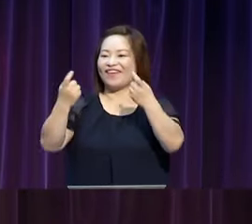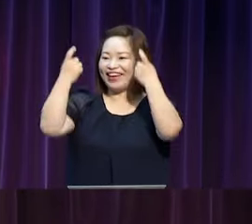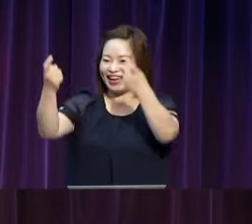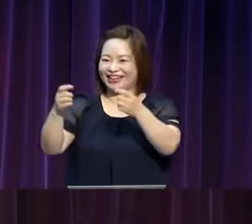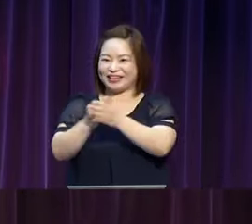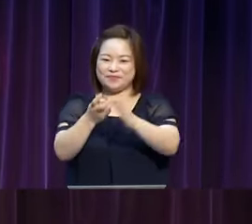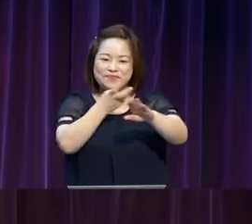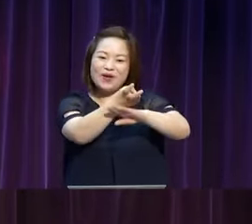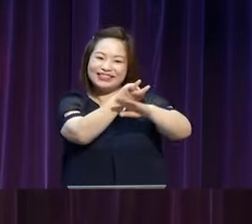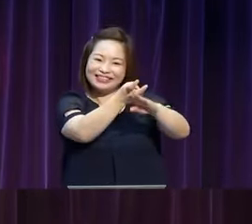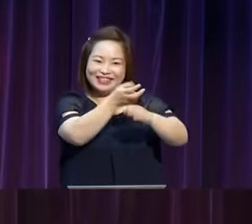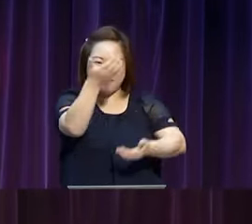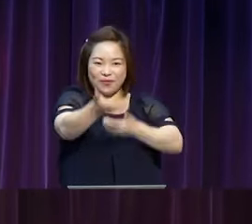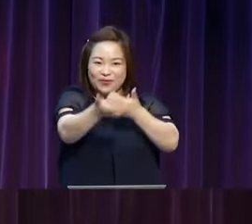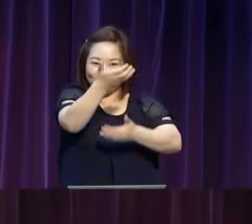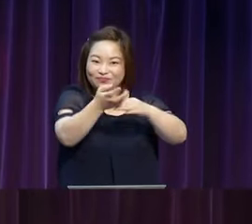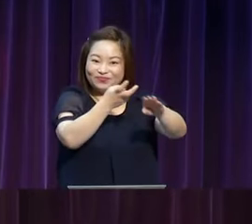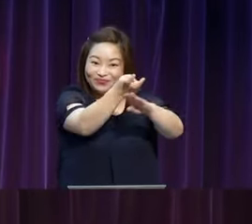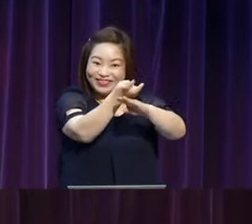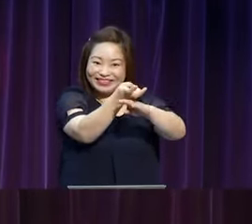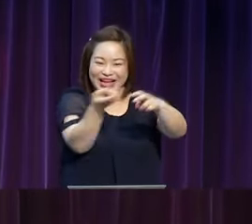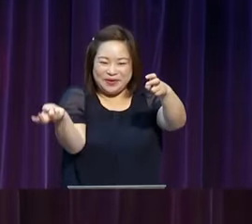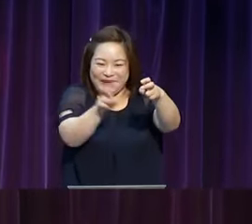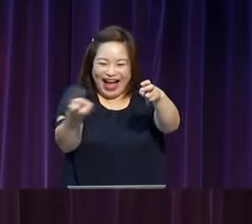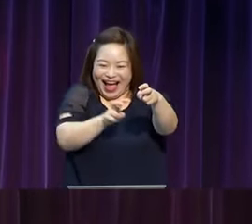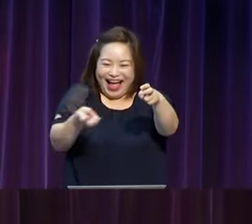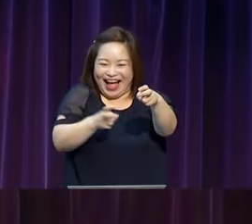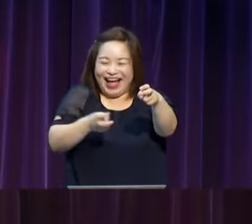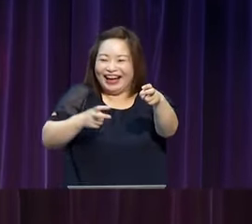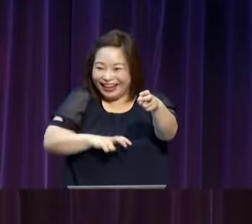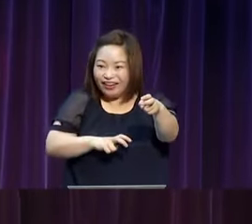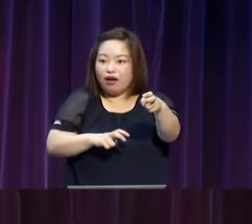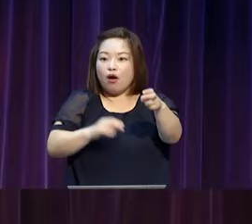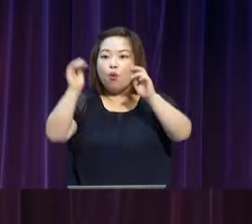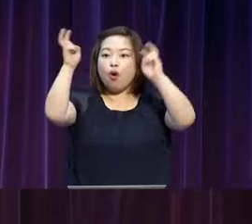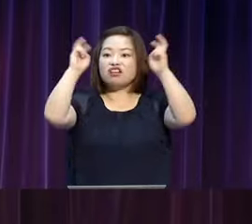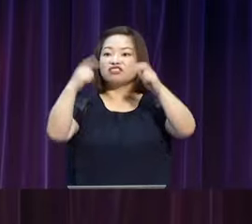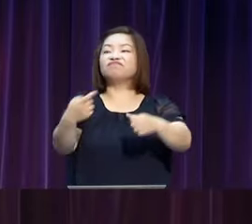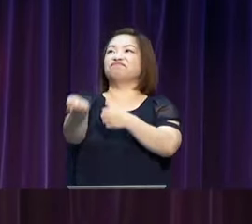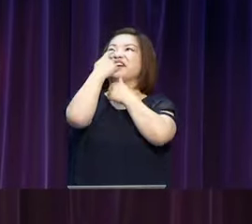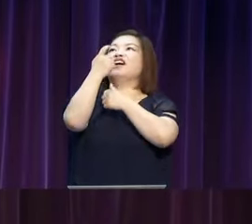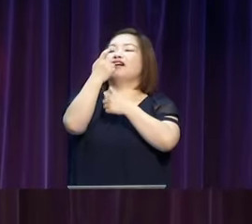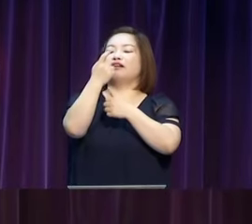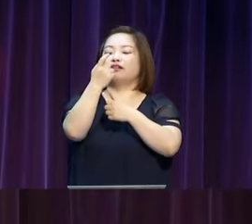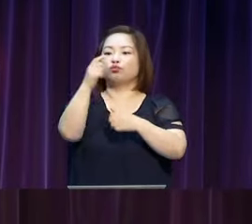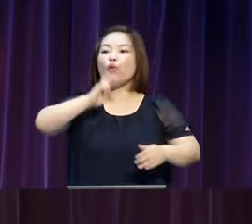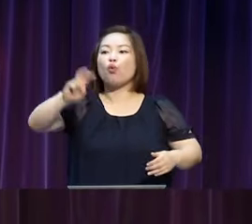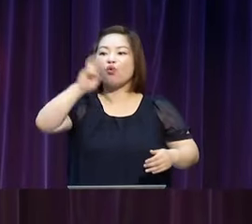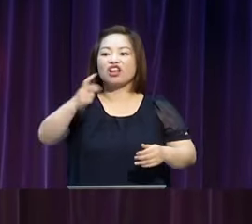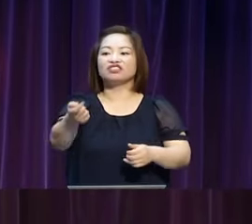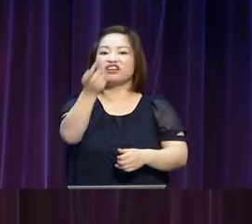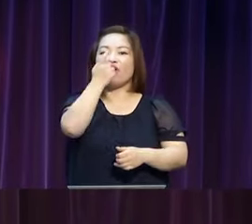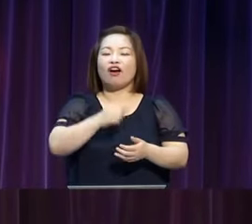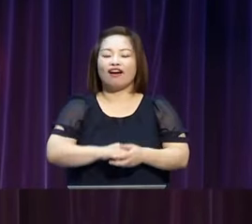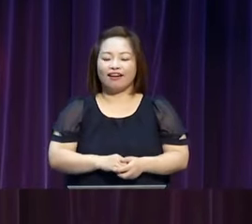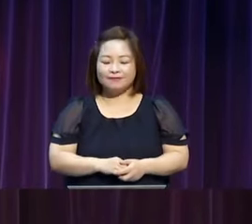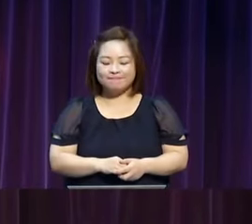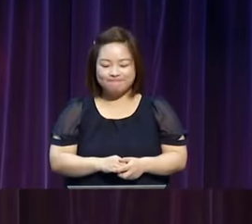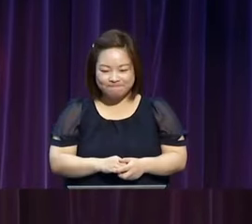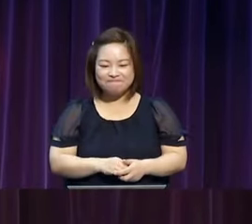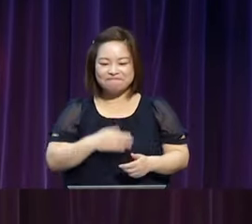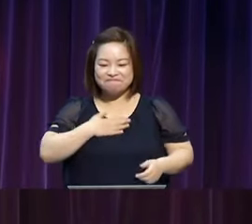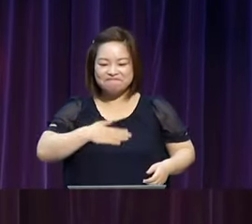버스간에서 이렇게 신혼부부들 투어를 하는데 버스간에서 노래를 시키더라고요. 또 신혼부부들. 예. 그때